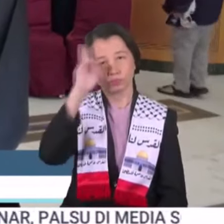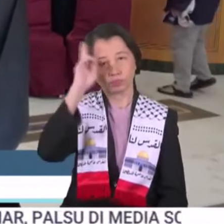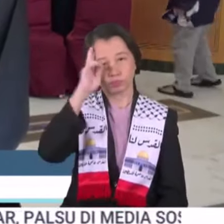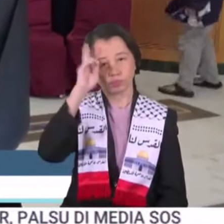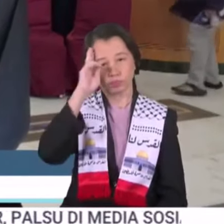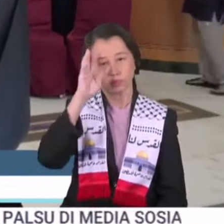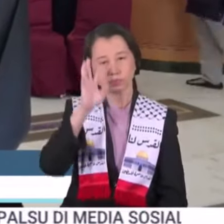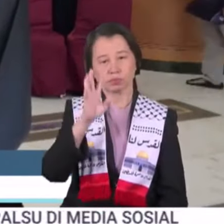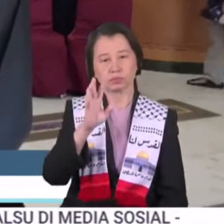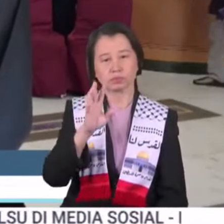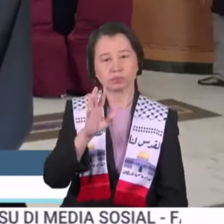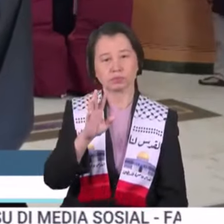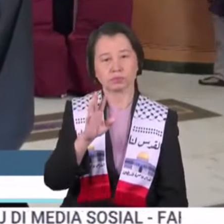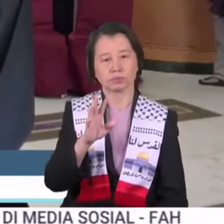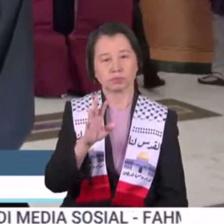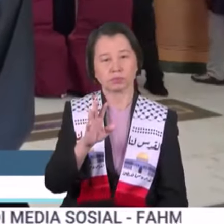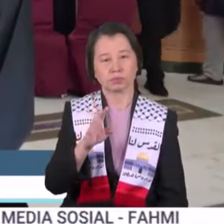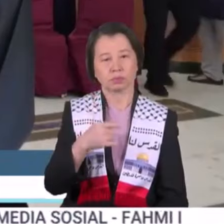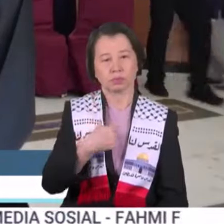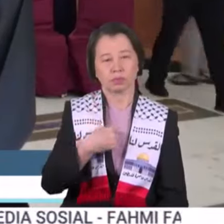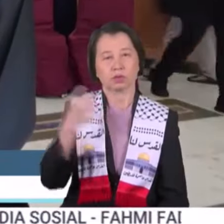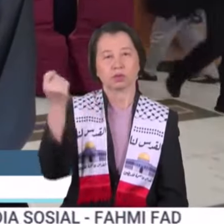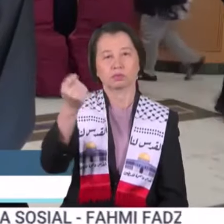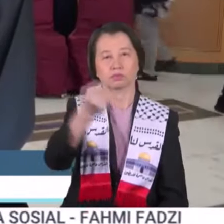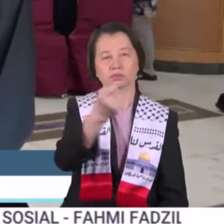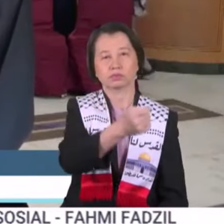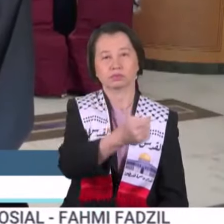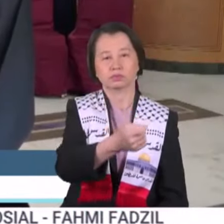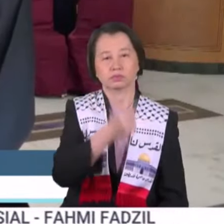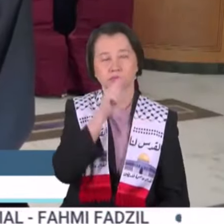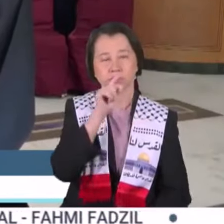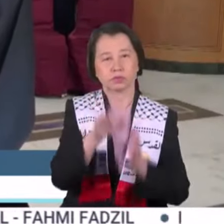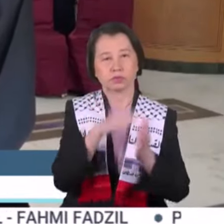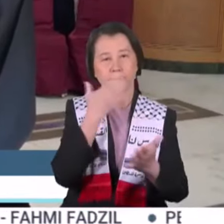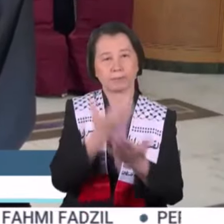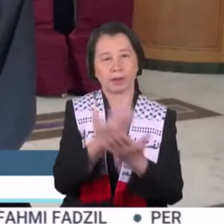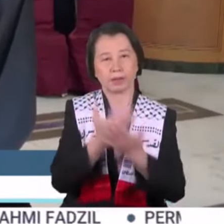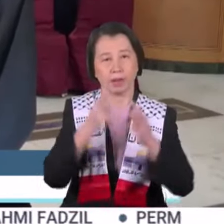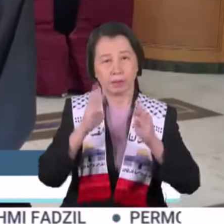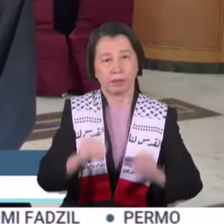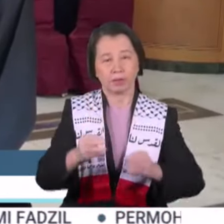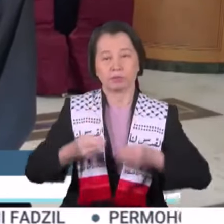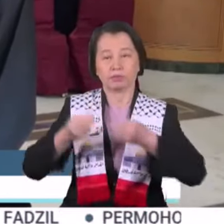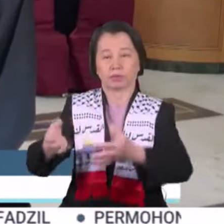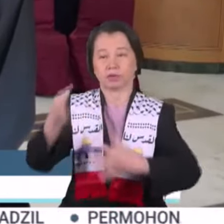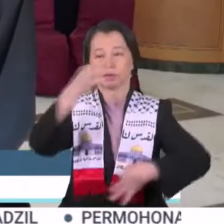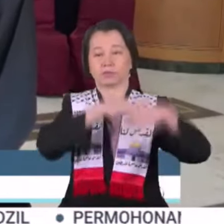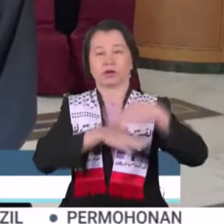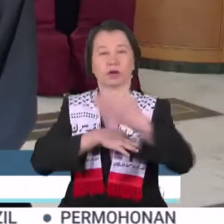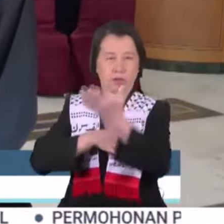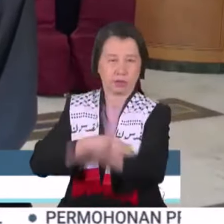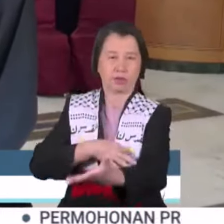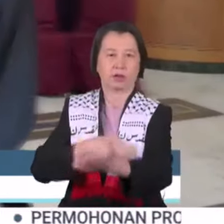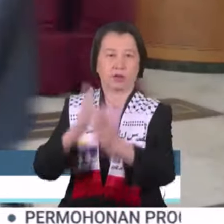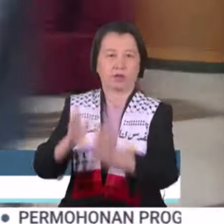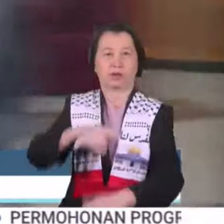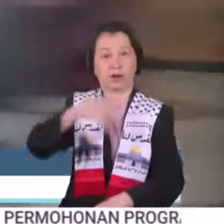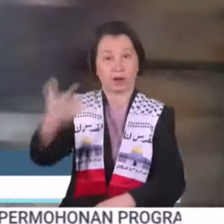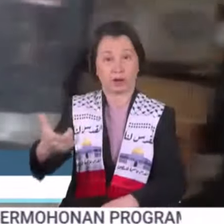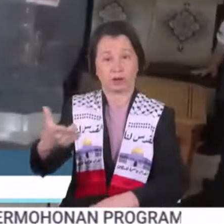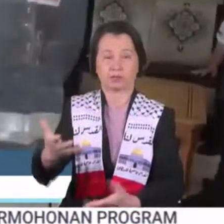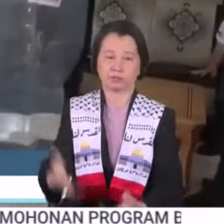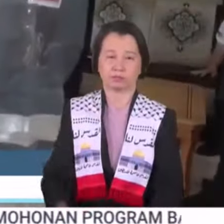hadis khairun nas anfa'ulin nas. Okay, sebaik-baik manusia yang memberi manfaat kepada orang